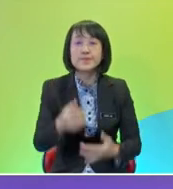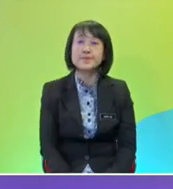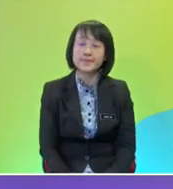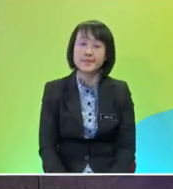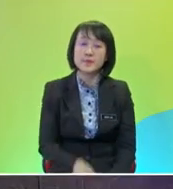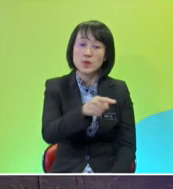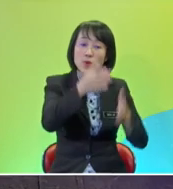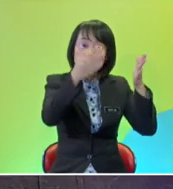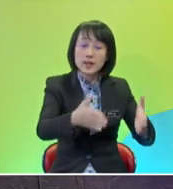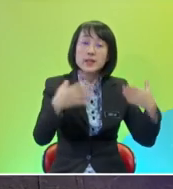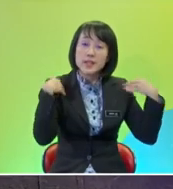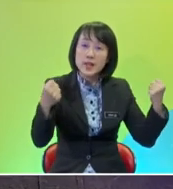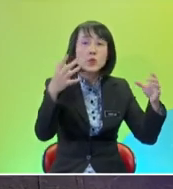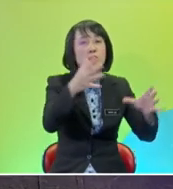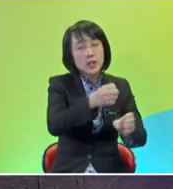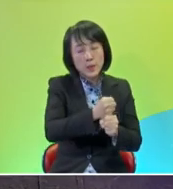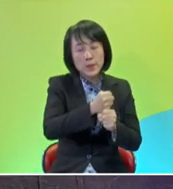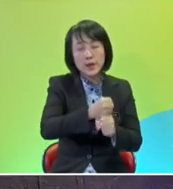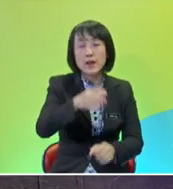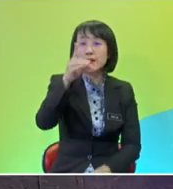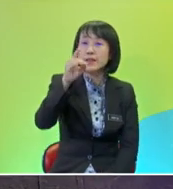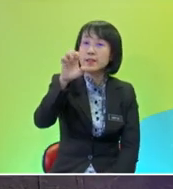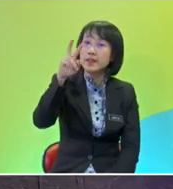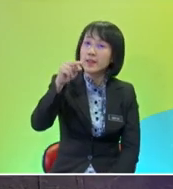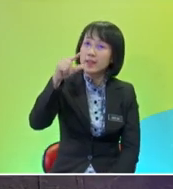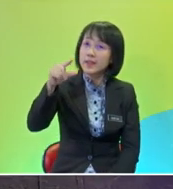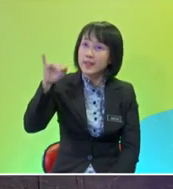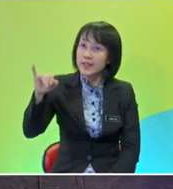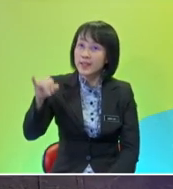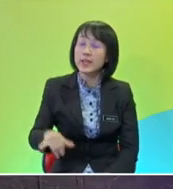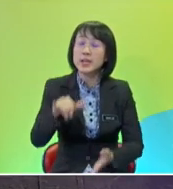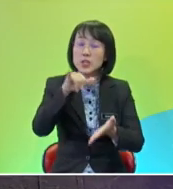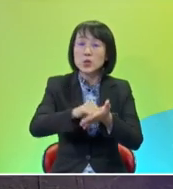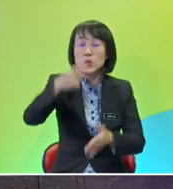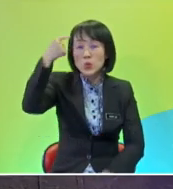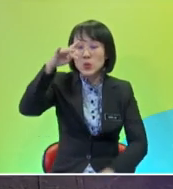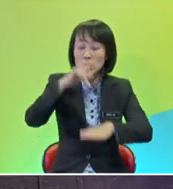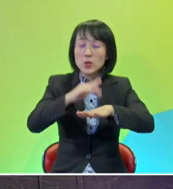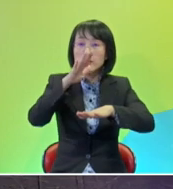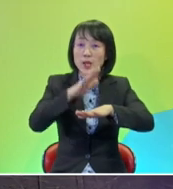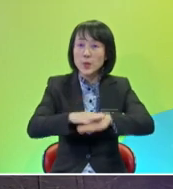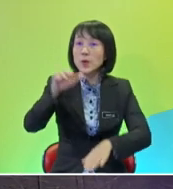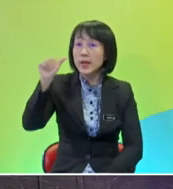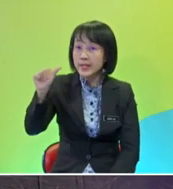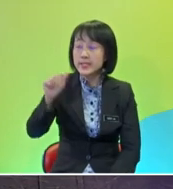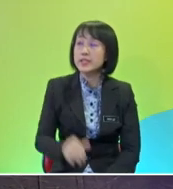denggi. Okey, faham cikgu, faham. Itu adalah untuk nyamuk Aedes. Kemudian untuk nyamuk tiruk pula, kita tengok